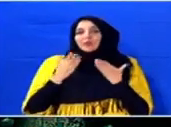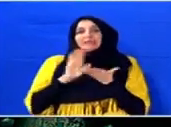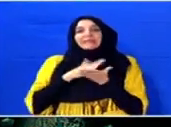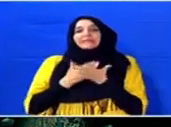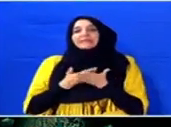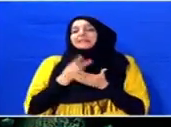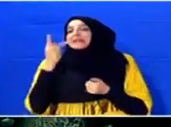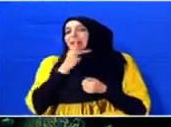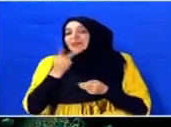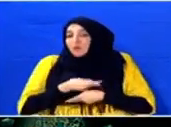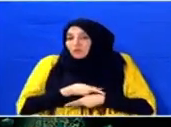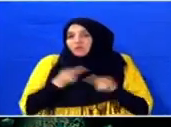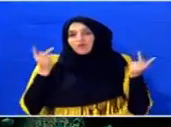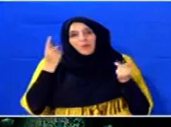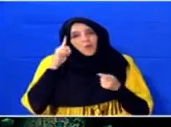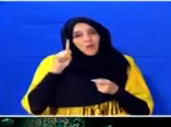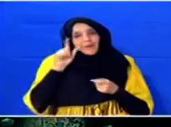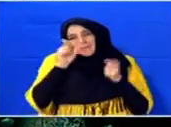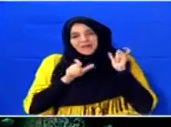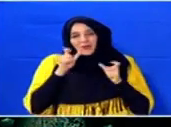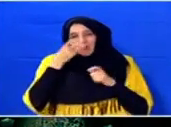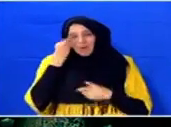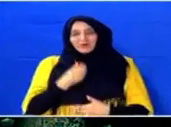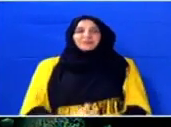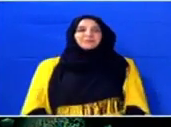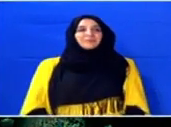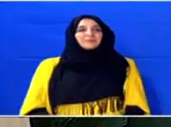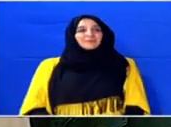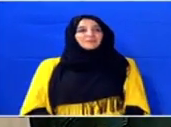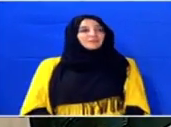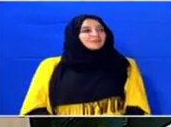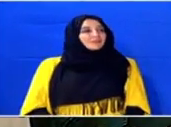بالتحكيم العائلي باللغه الامازيغيه يتفضل